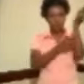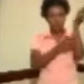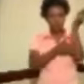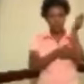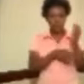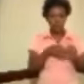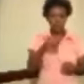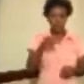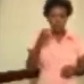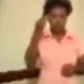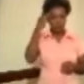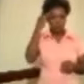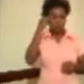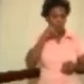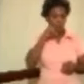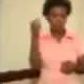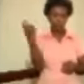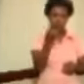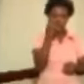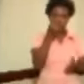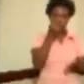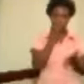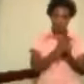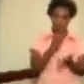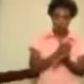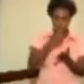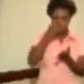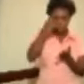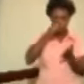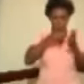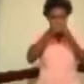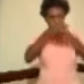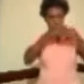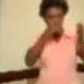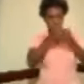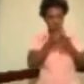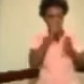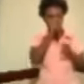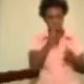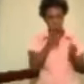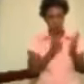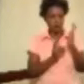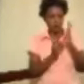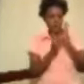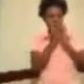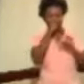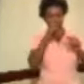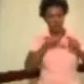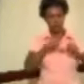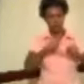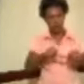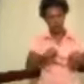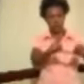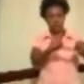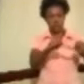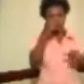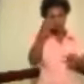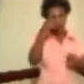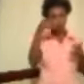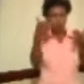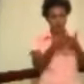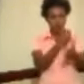nous pas chita sous l'argent de construction que vous promettez nous seulement, n'a pas ton développement durable, parce que nous identifier source de financement, yo, ça c'est la